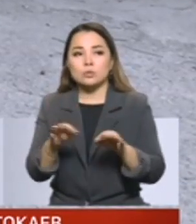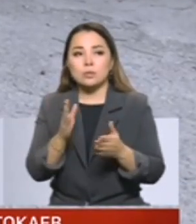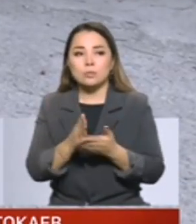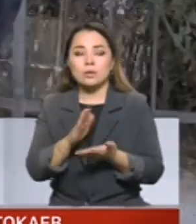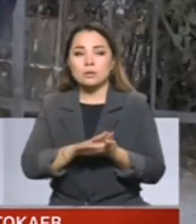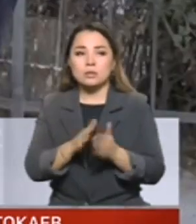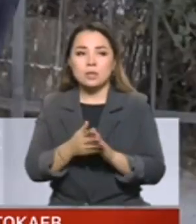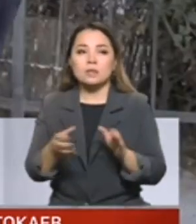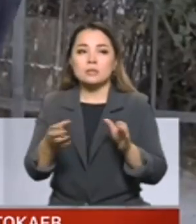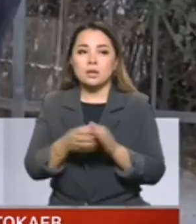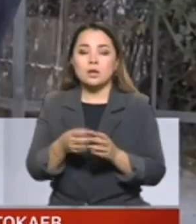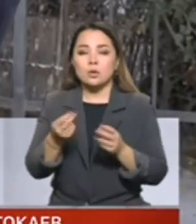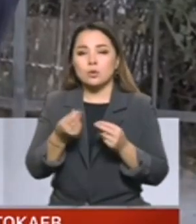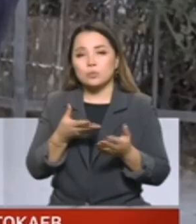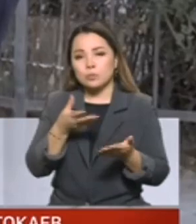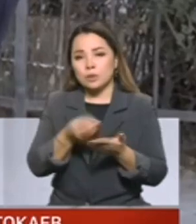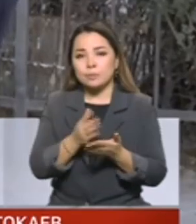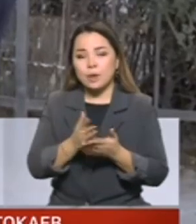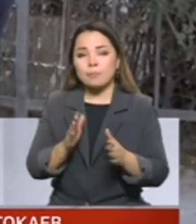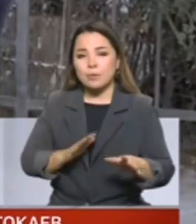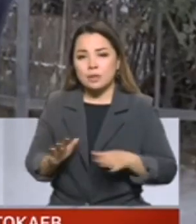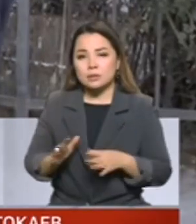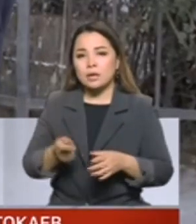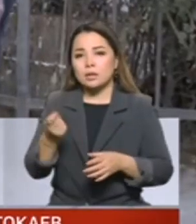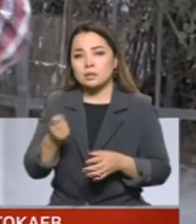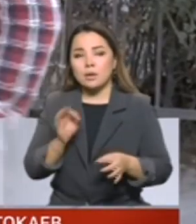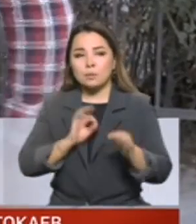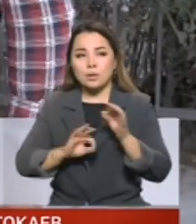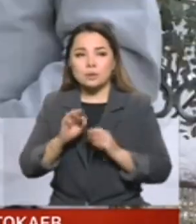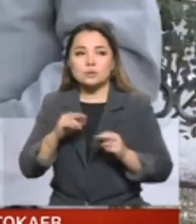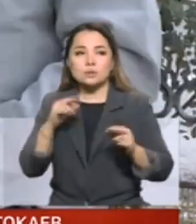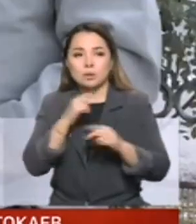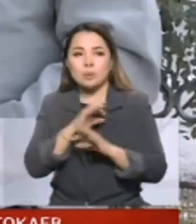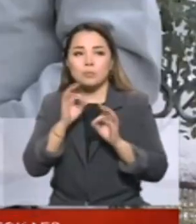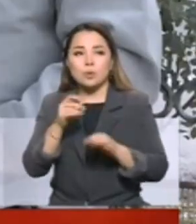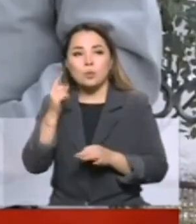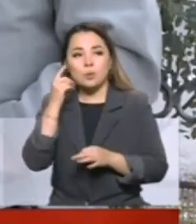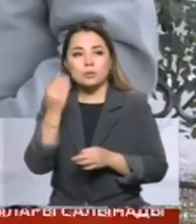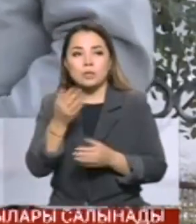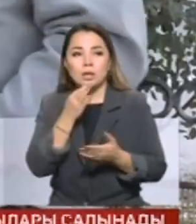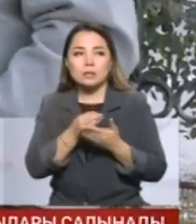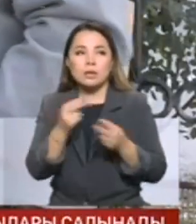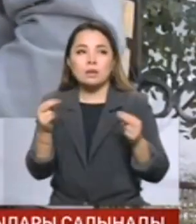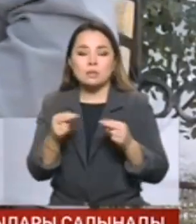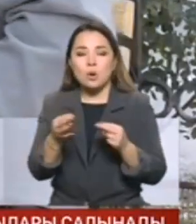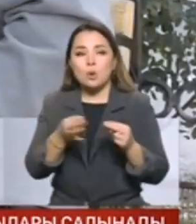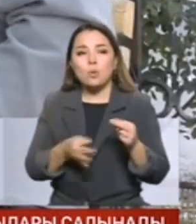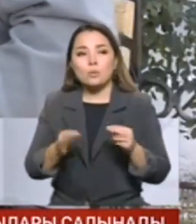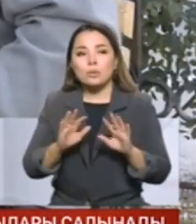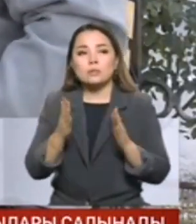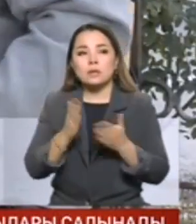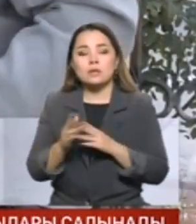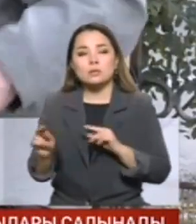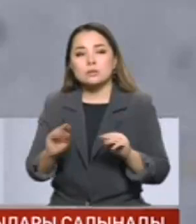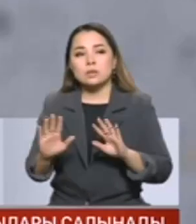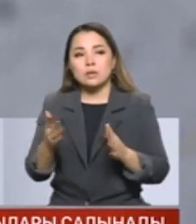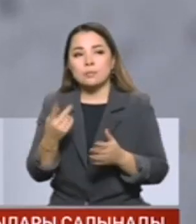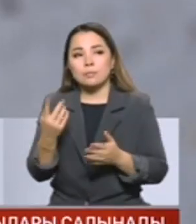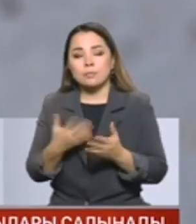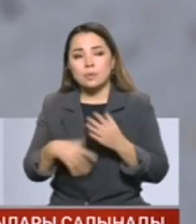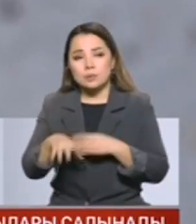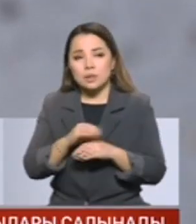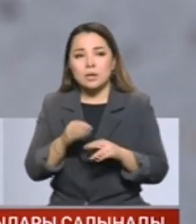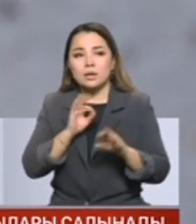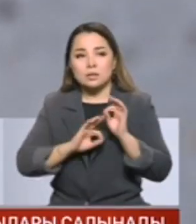мекемеге қыруар қаржы бергенше базардағы арзан препаратпен улағанды жөн санайды. Бұған дәлел облыста болған қайғылы оқиғалардың